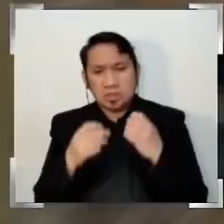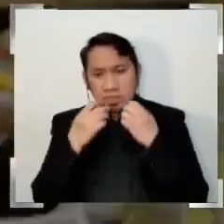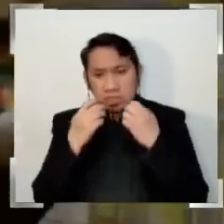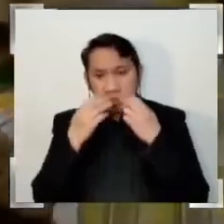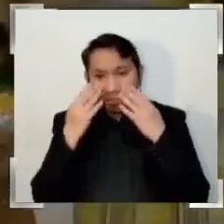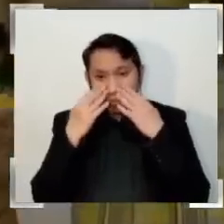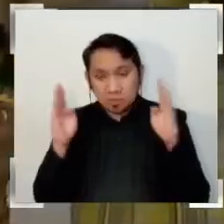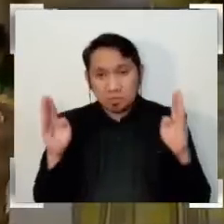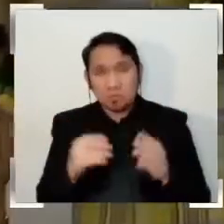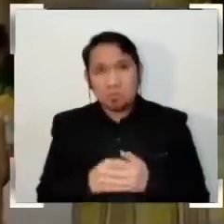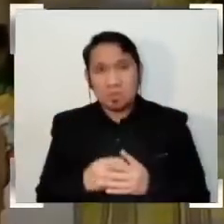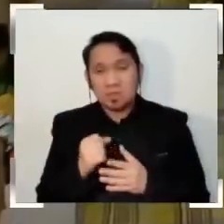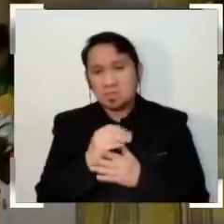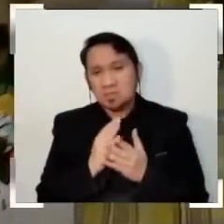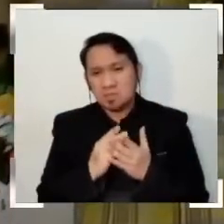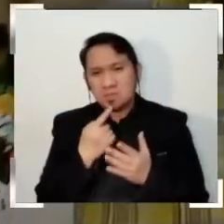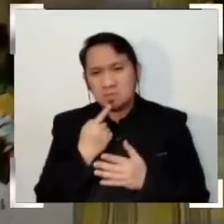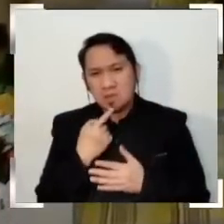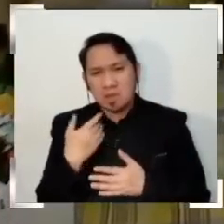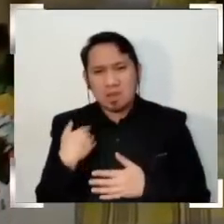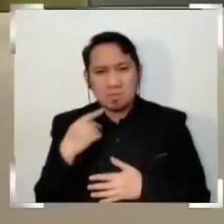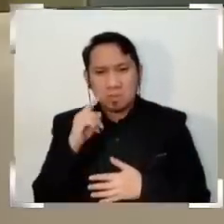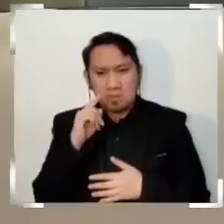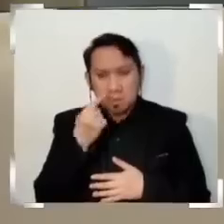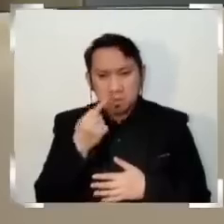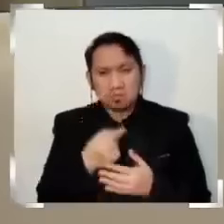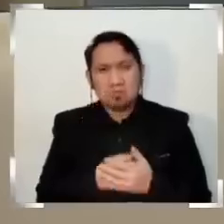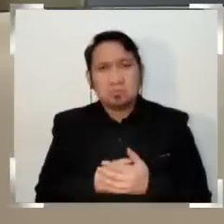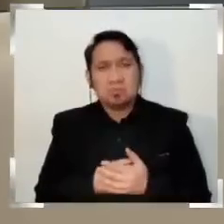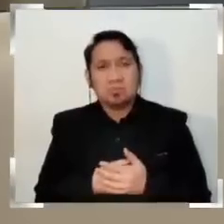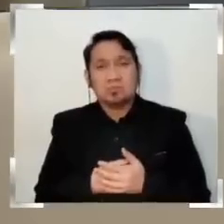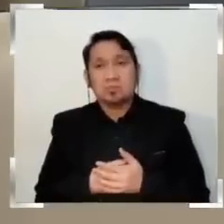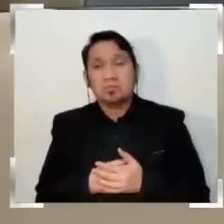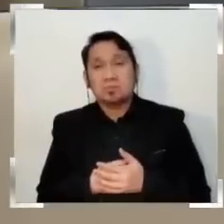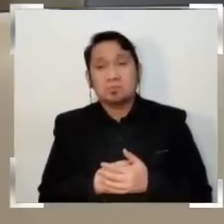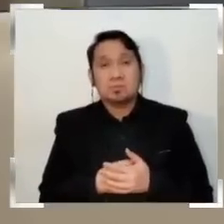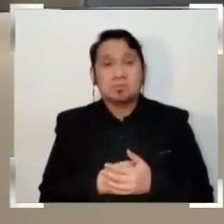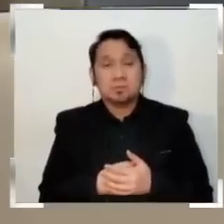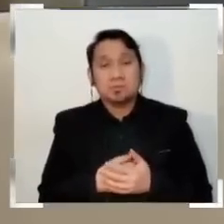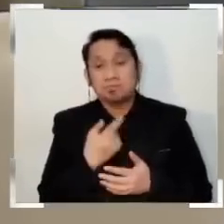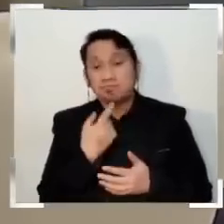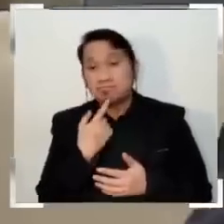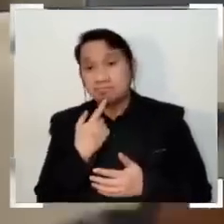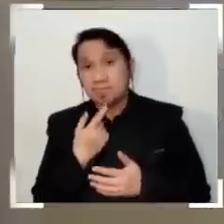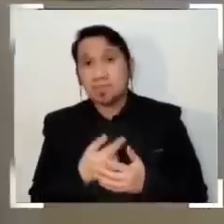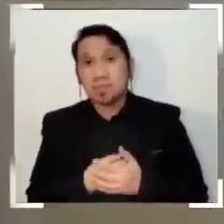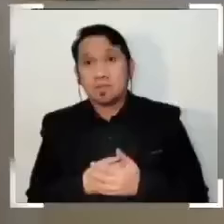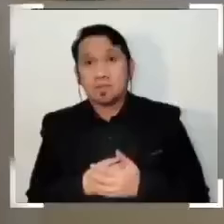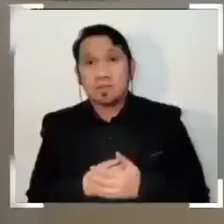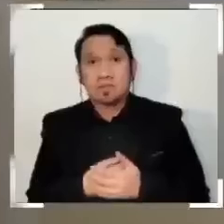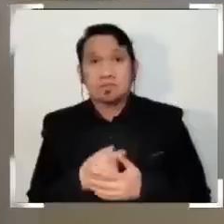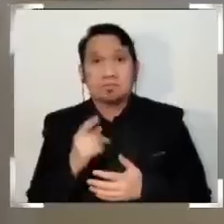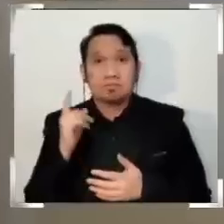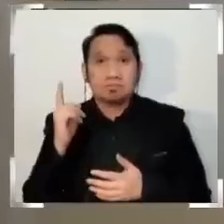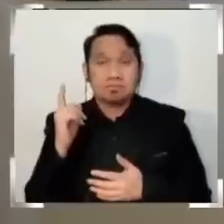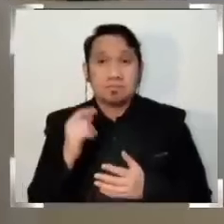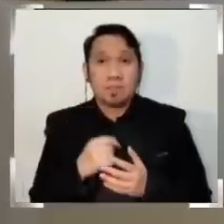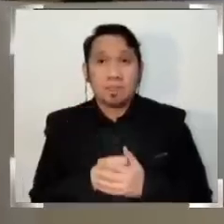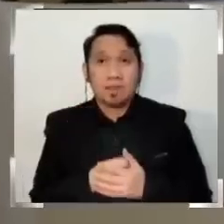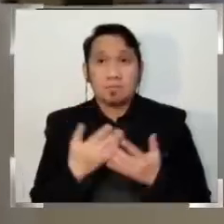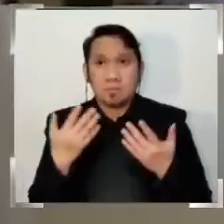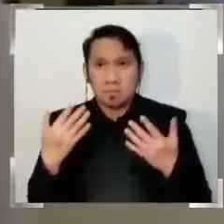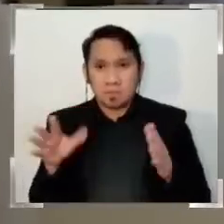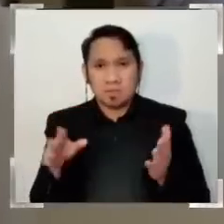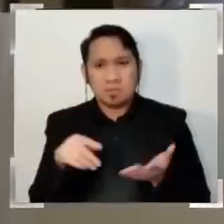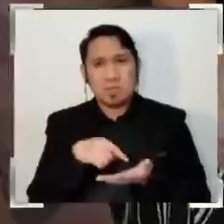sila. Sinabi naman ni Vic nitong buwan sa media conference ng sitcom na Open 24/7 na bayad na ang utang sa